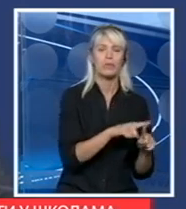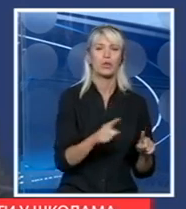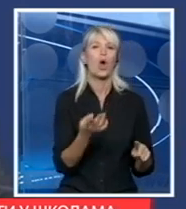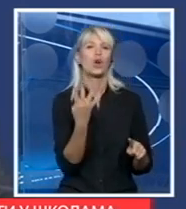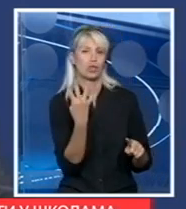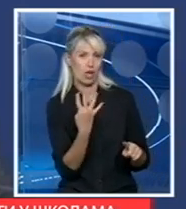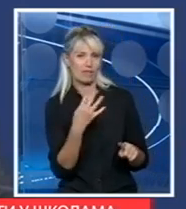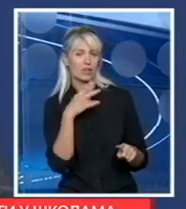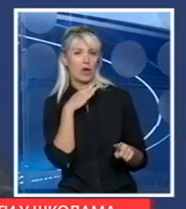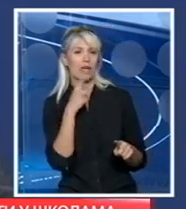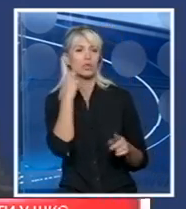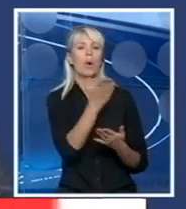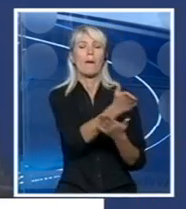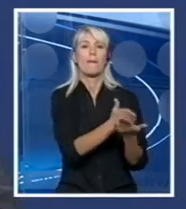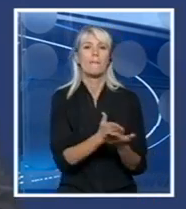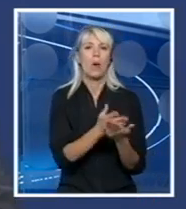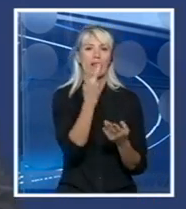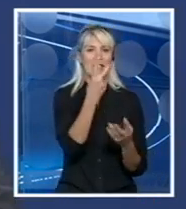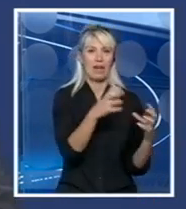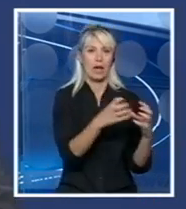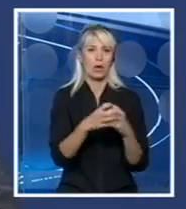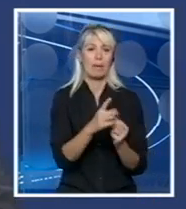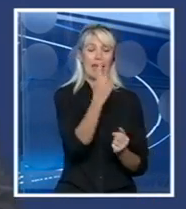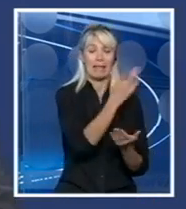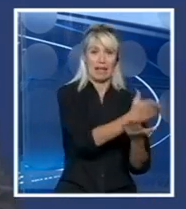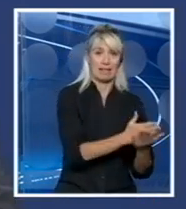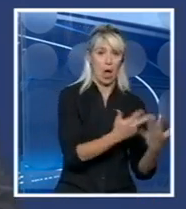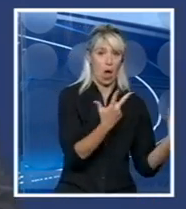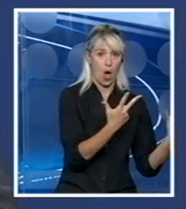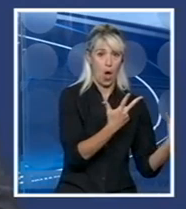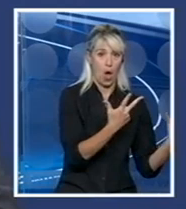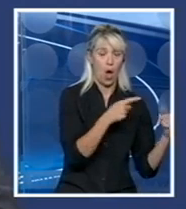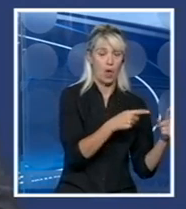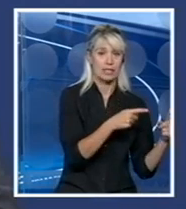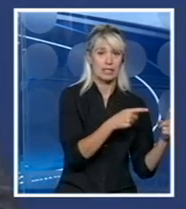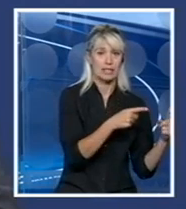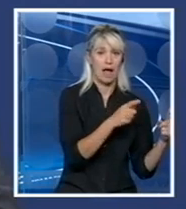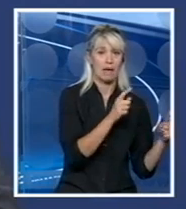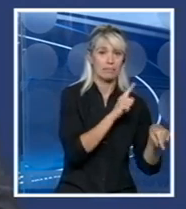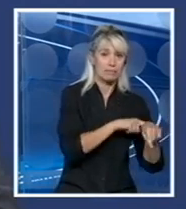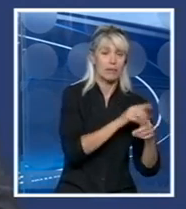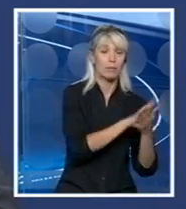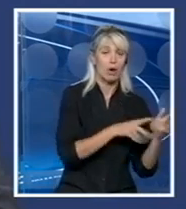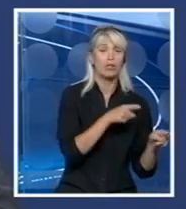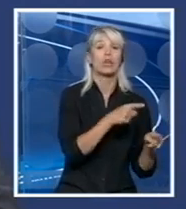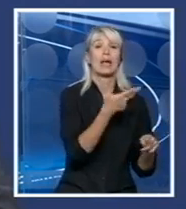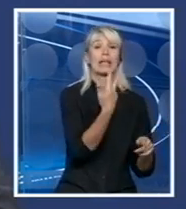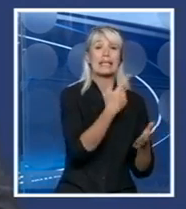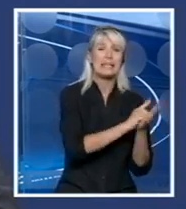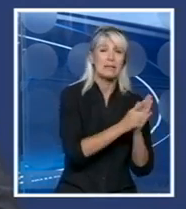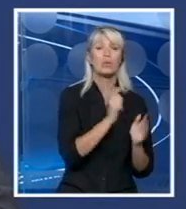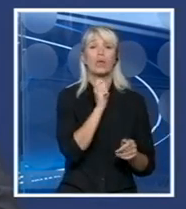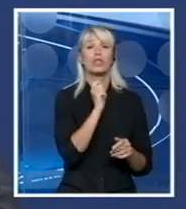grupe. Prva grupa će početi jednog odeljenja da radi od 8, u ciklusima od po 30 minuta, pauzama od po 5 minuta, jedan odmor od